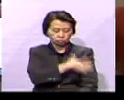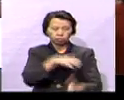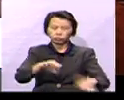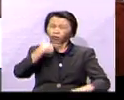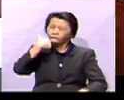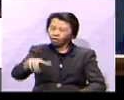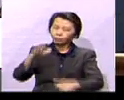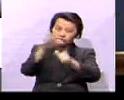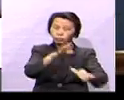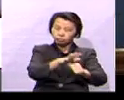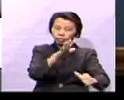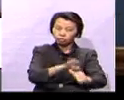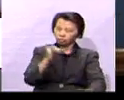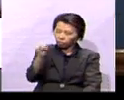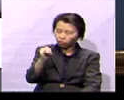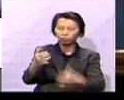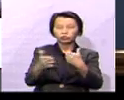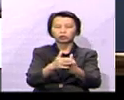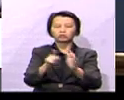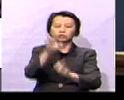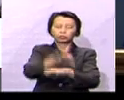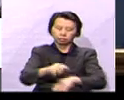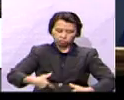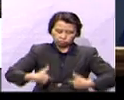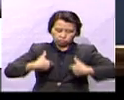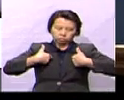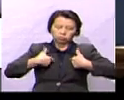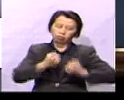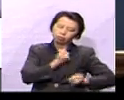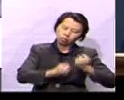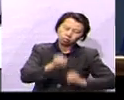telah lama ditindas oleh rejim Zionis sehingga terpaksa hidup dalam kesengsaraan.